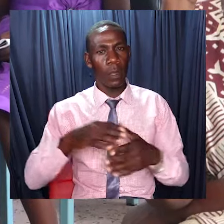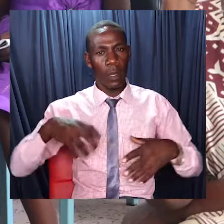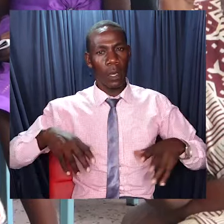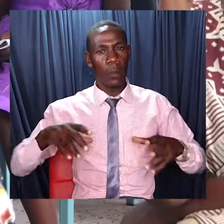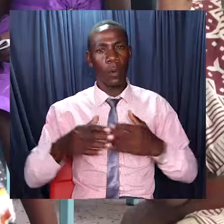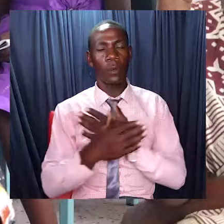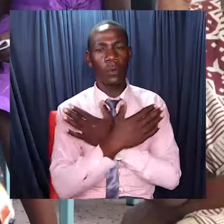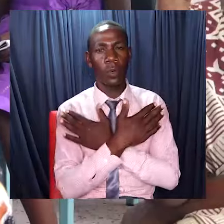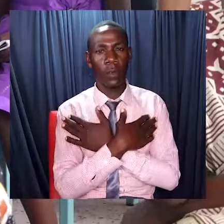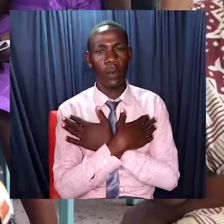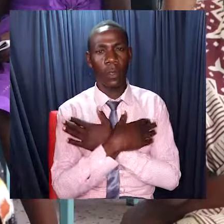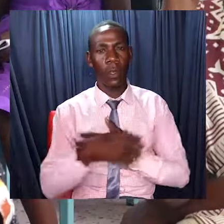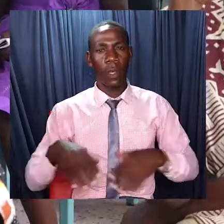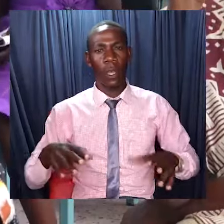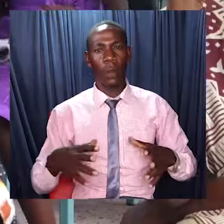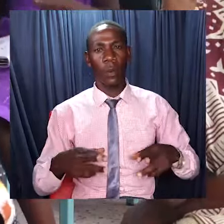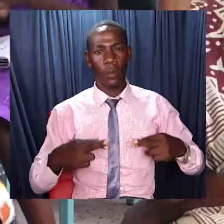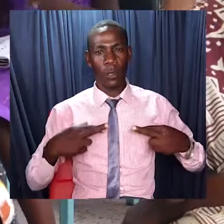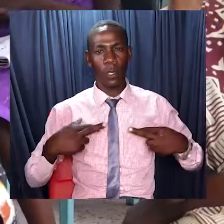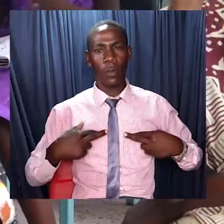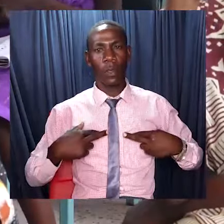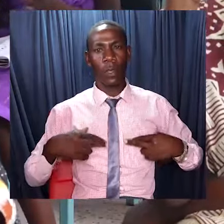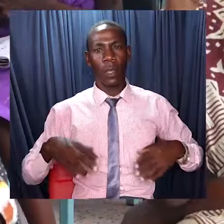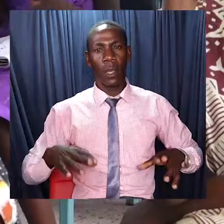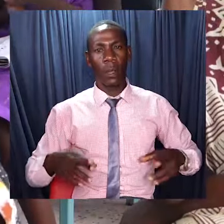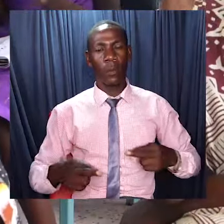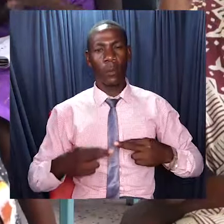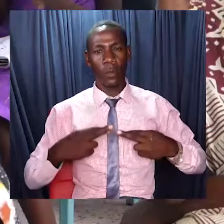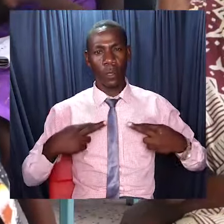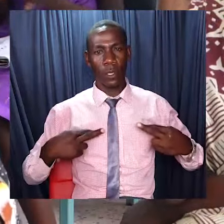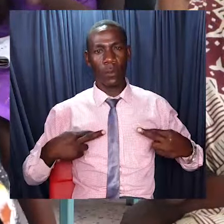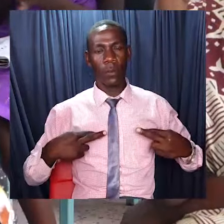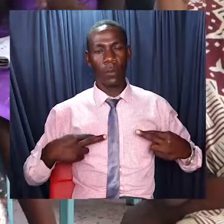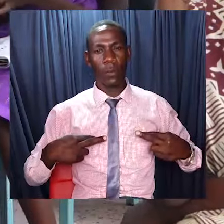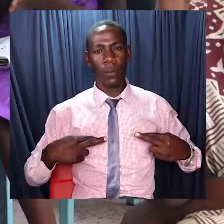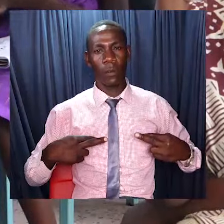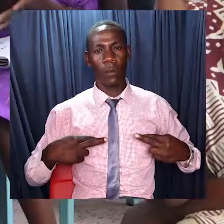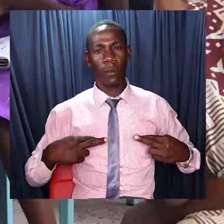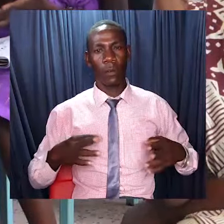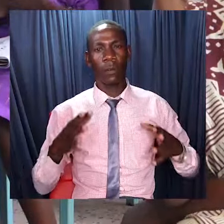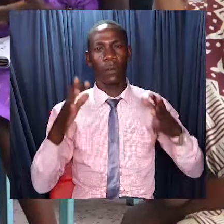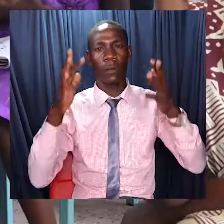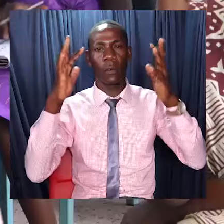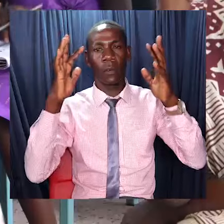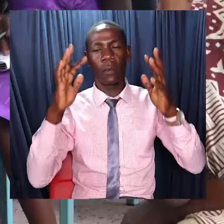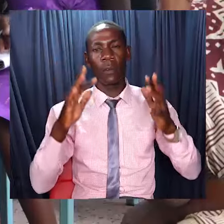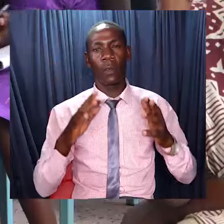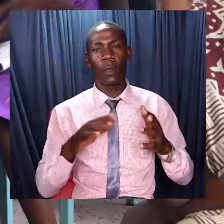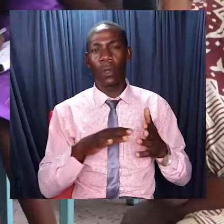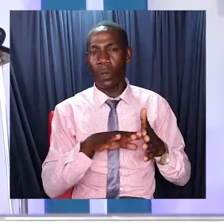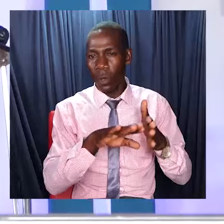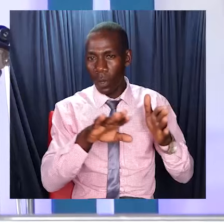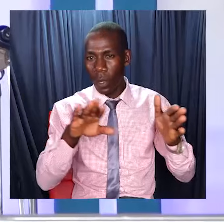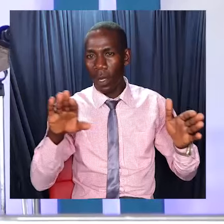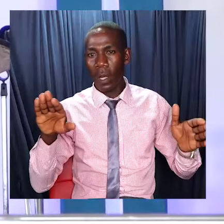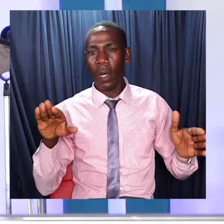Walijaliwa kupenda. They were unable. Walijaliwa kupokea. Unable to receive. To enable to receive. Na ninyi mko hapa